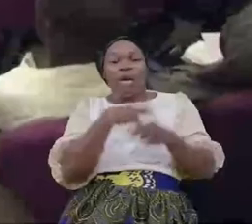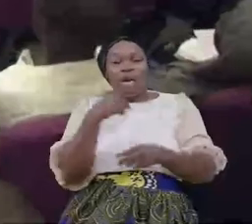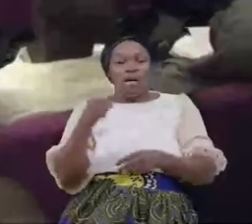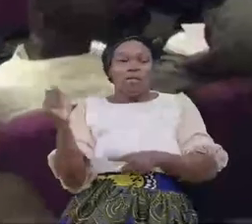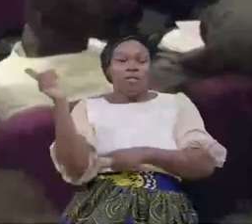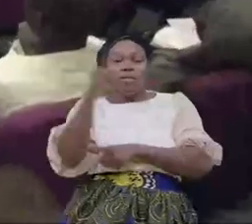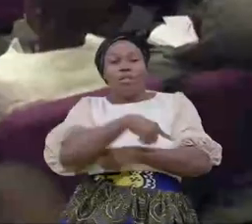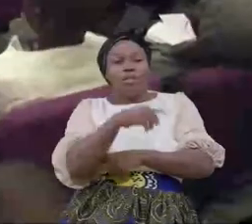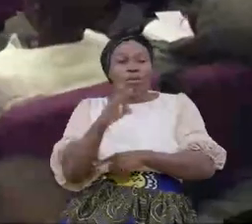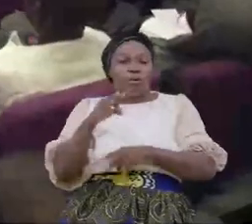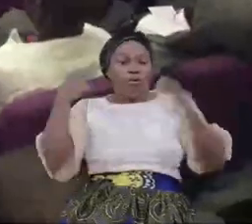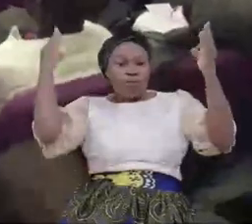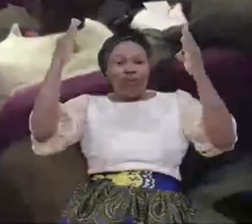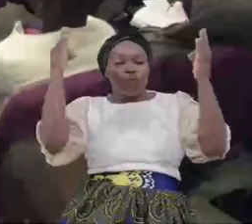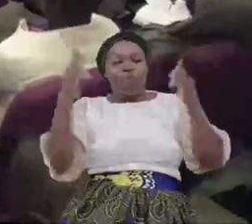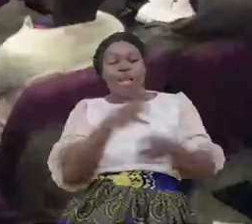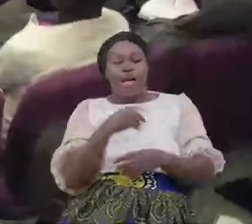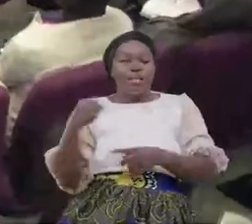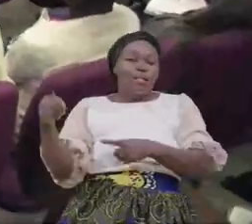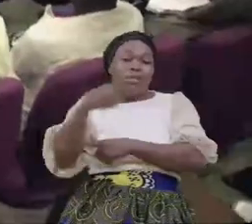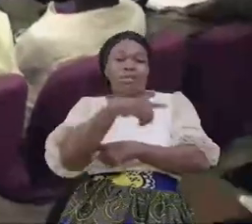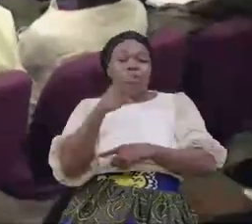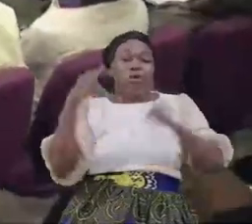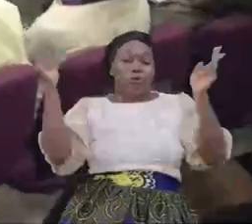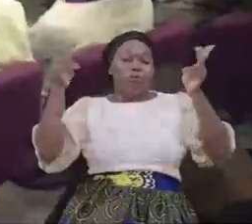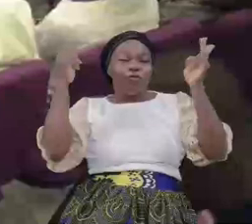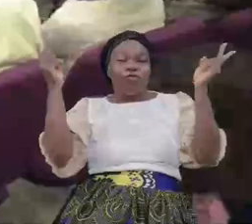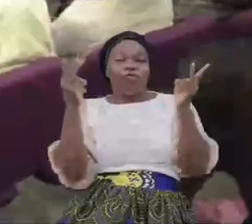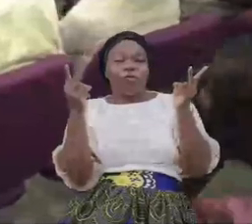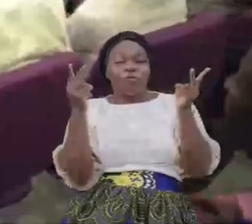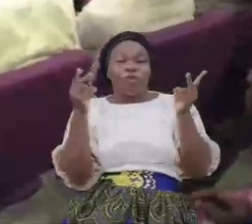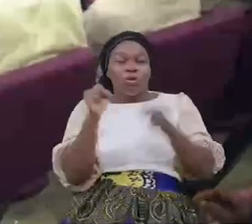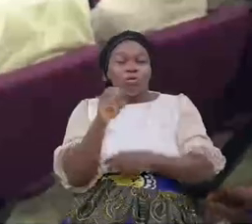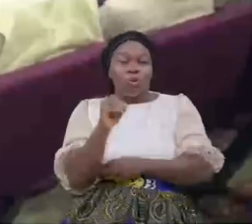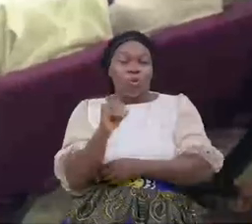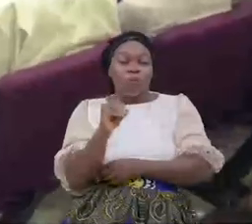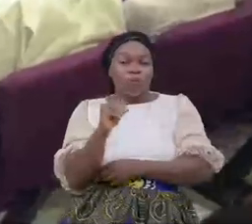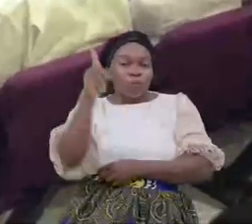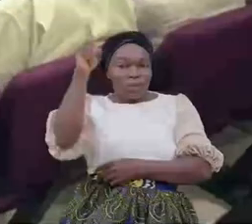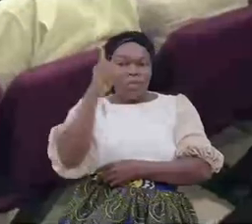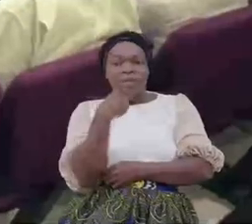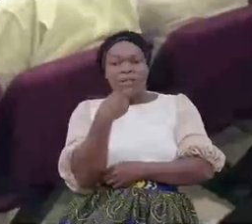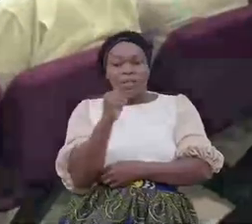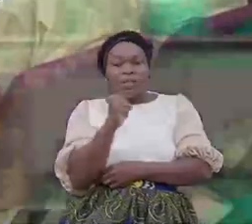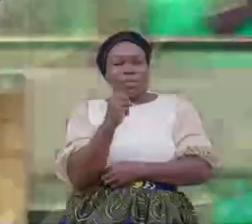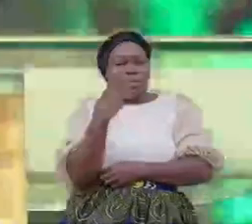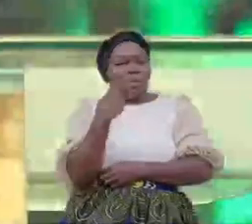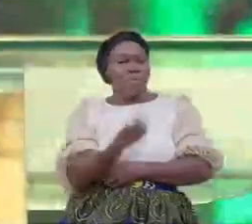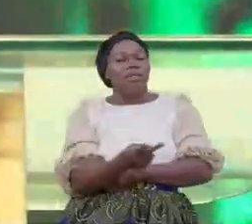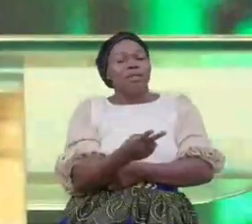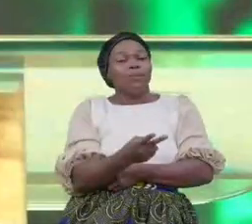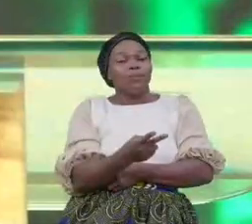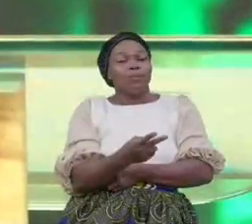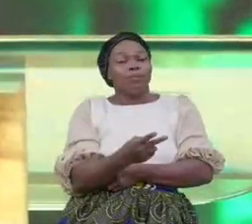de prière aussi. Voici le jour de victoire. Et dit, verset 1 dit